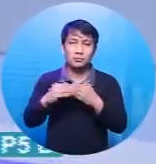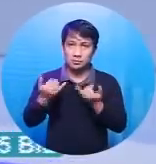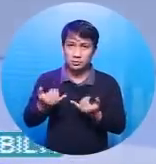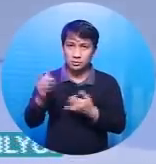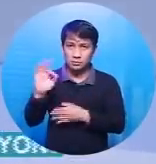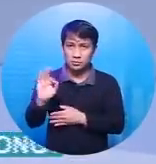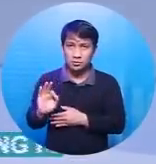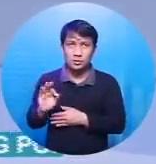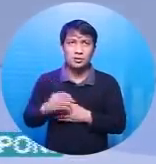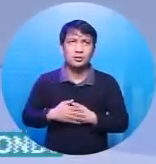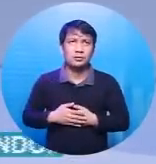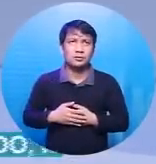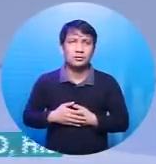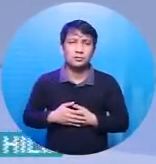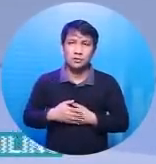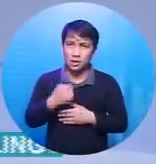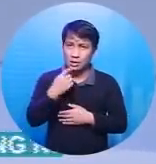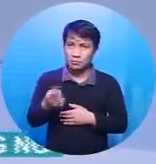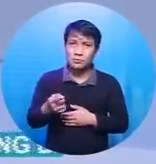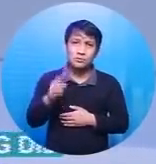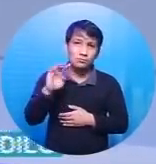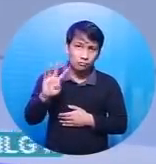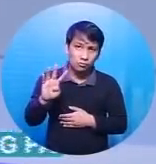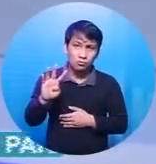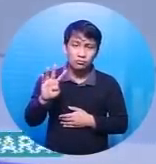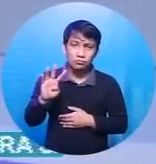ngayong Biyernes ay mabibigyan ng